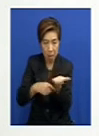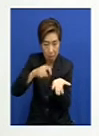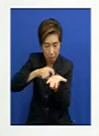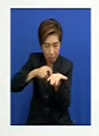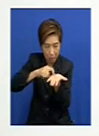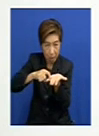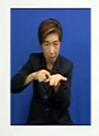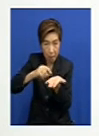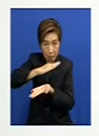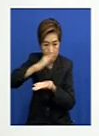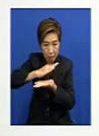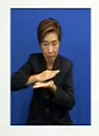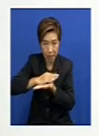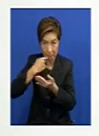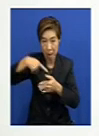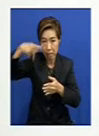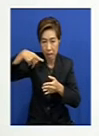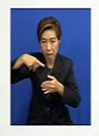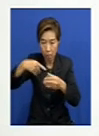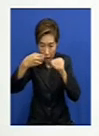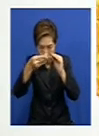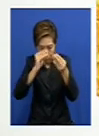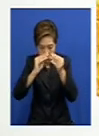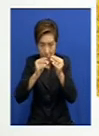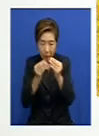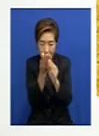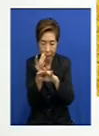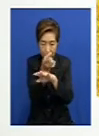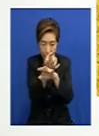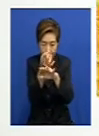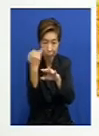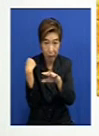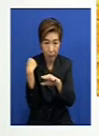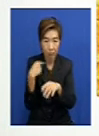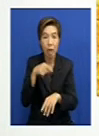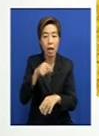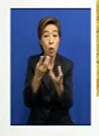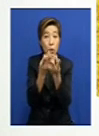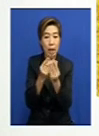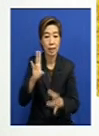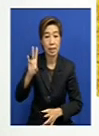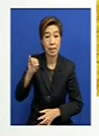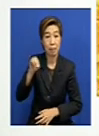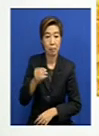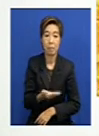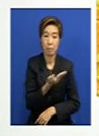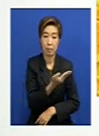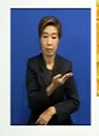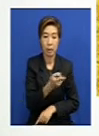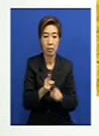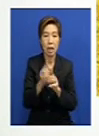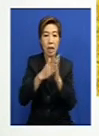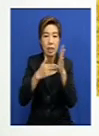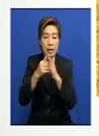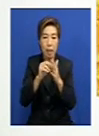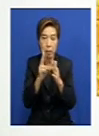ษเมื่อพลิกไปมาจะเห็นเป็นประกายระยิบระยับค่ะข้อ3ตัวเลขอาหรับิก70ที่ด้านหลังธนบัตรพิมพ์ด้วยหมึกพิมพ์พิเศษสลับ